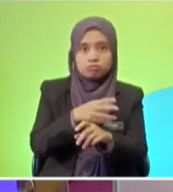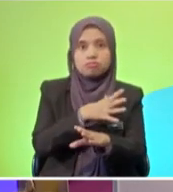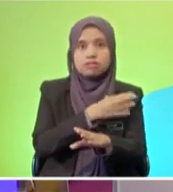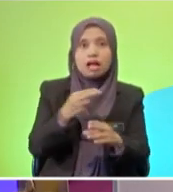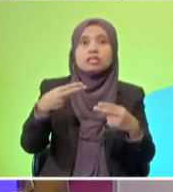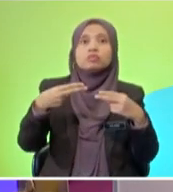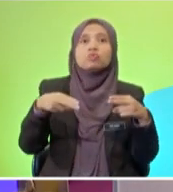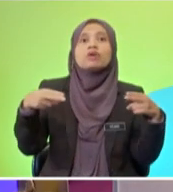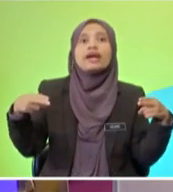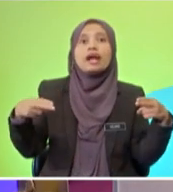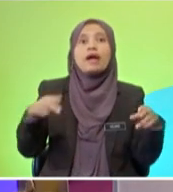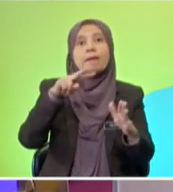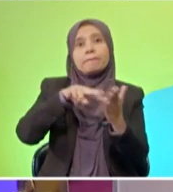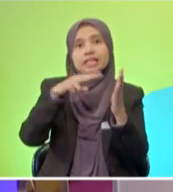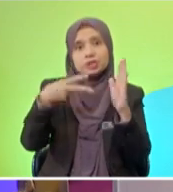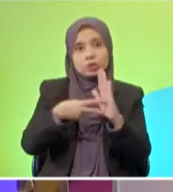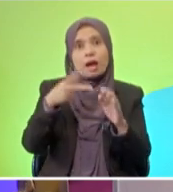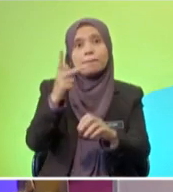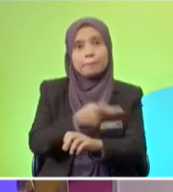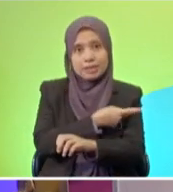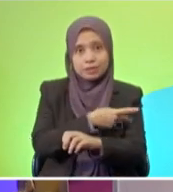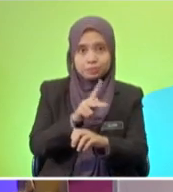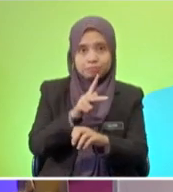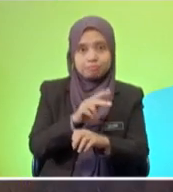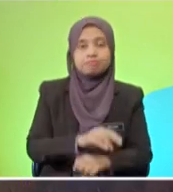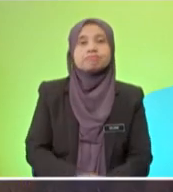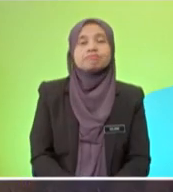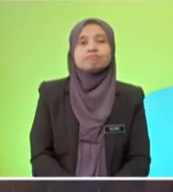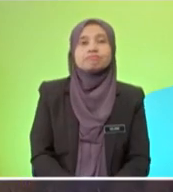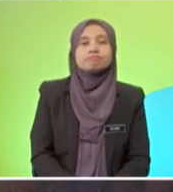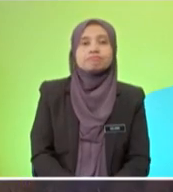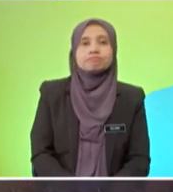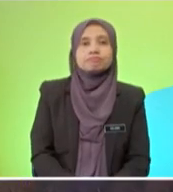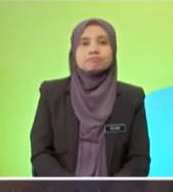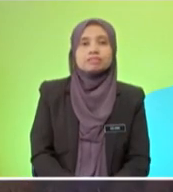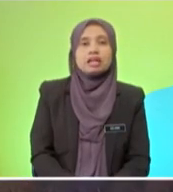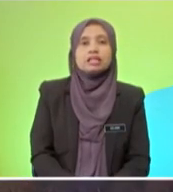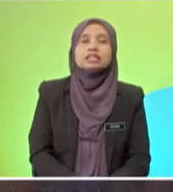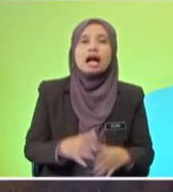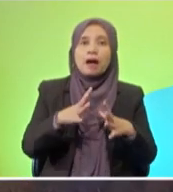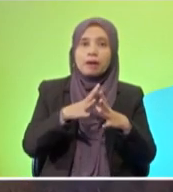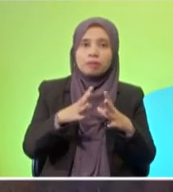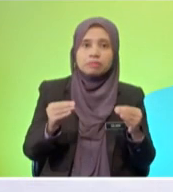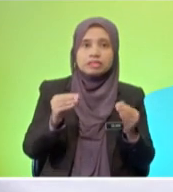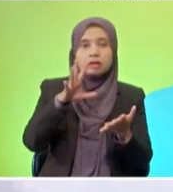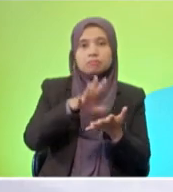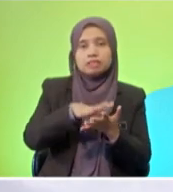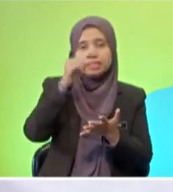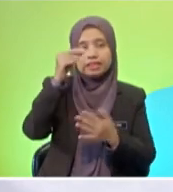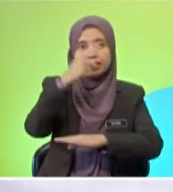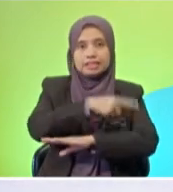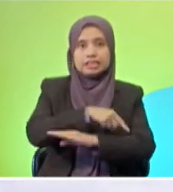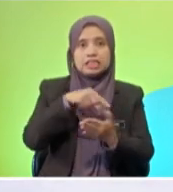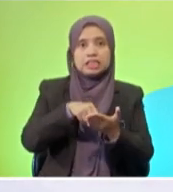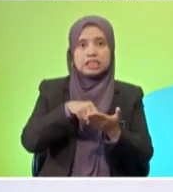menguraikan maksud pantunnya kita baca atau yang telah kita selesai pembelajaran hari ini bagaimana